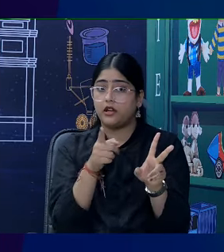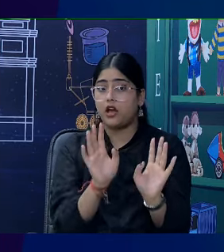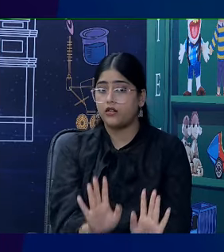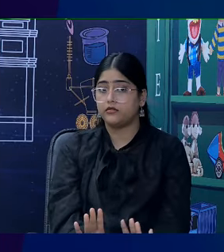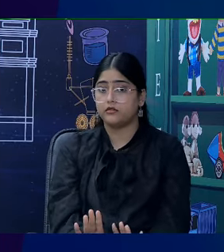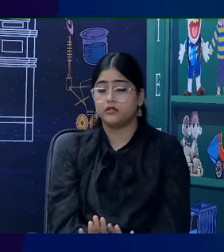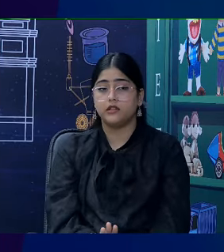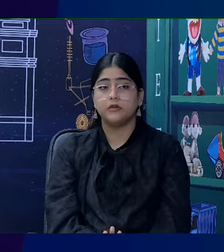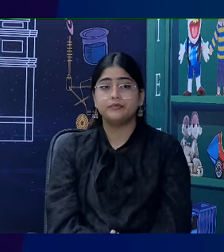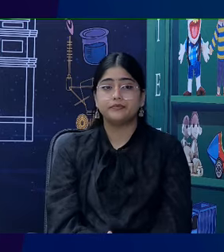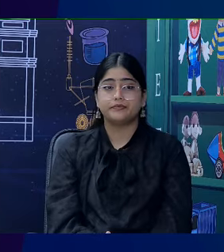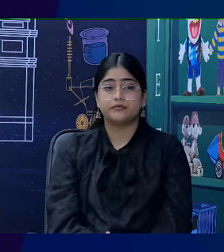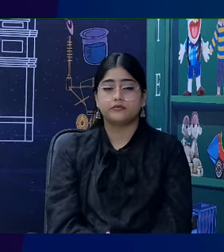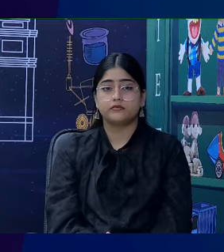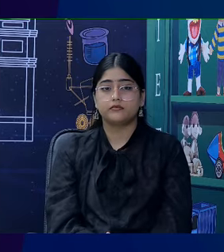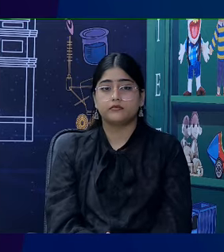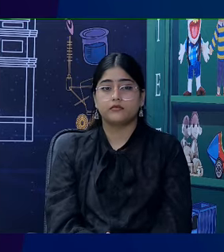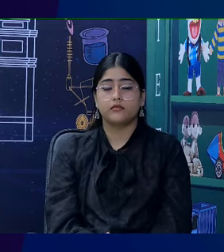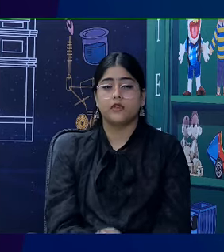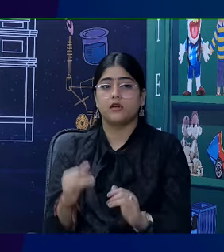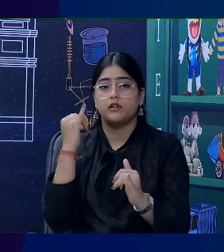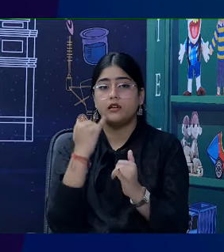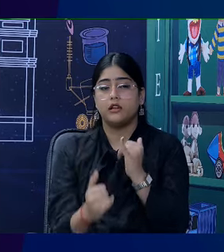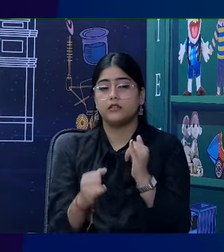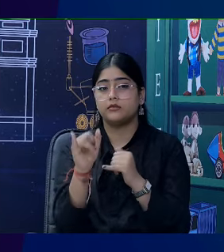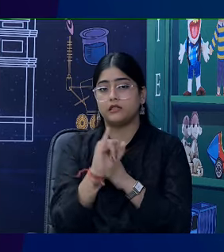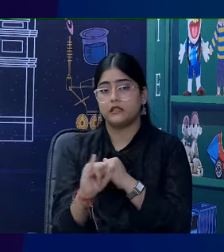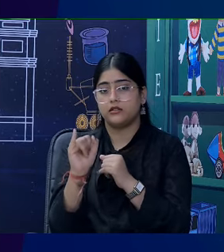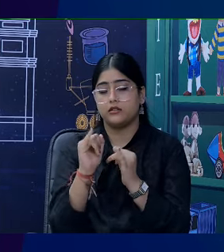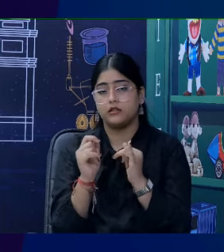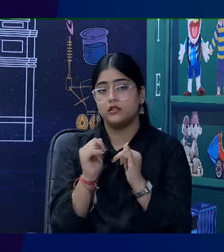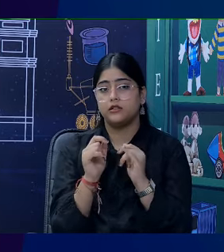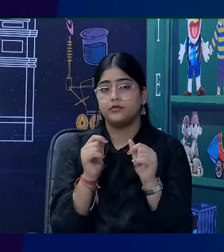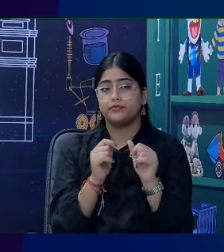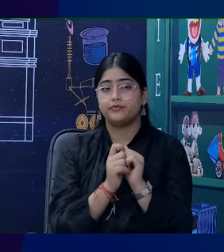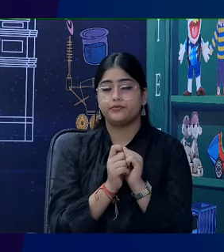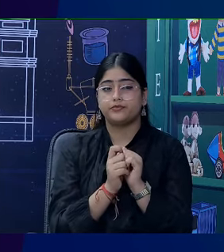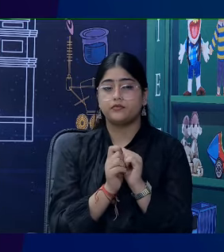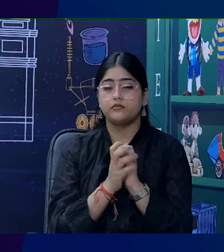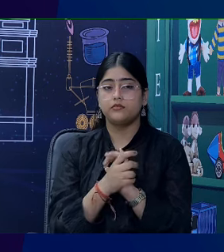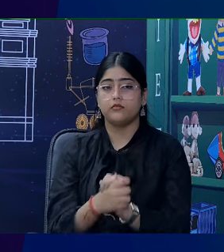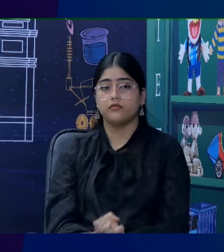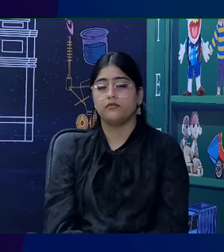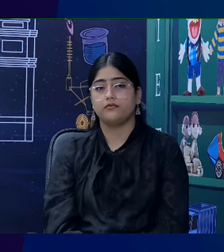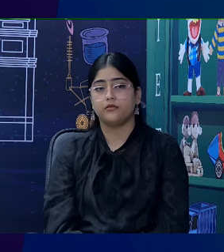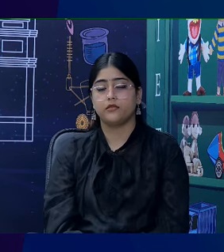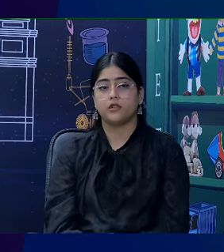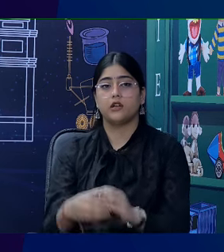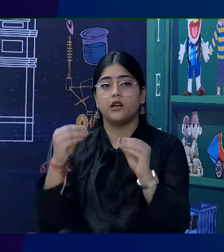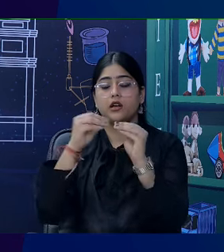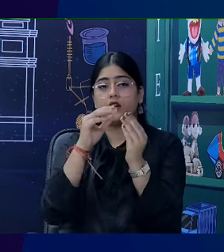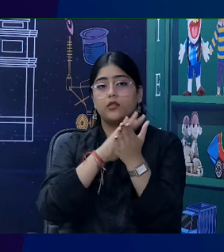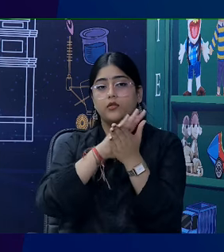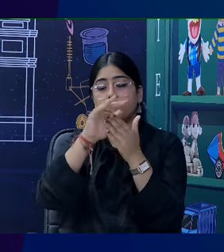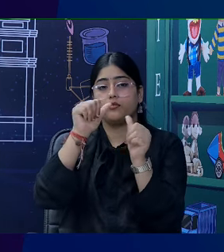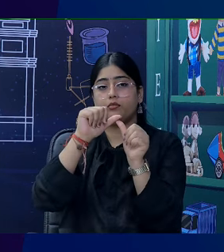भी हम लिखा लिखा हुआ है अब लास्ट छठ जो है उसके बारे में बात करते हैं ये देखिए तो ये तो भरत नाट्यम होना